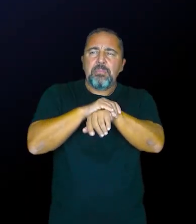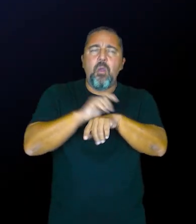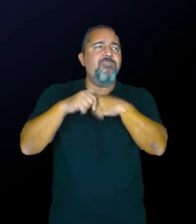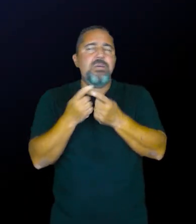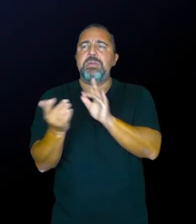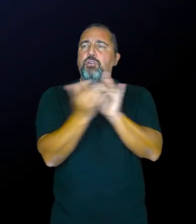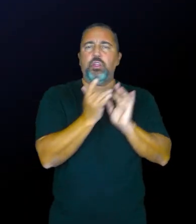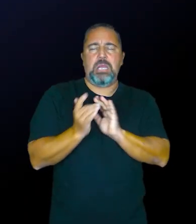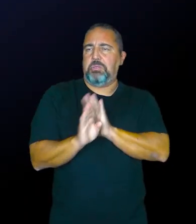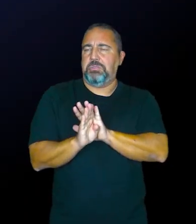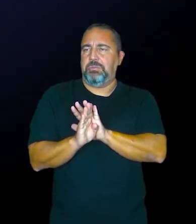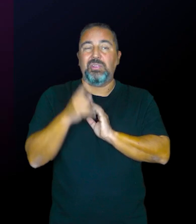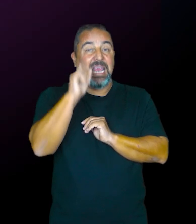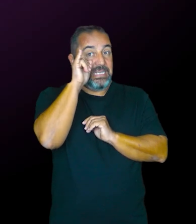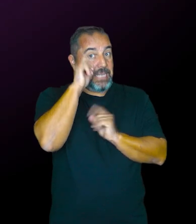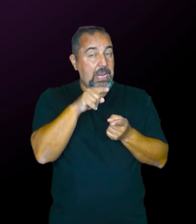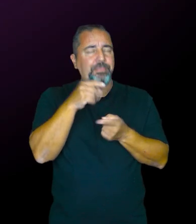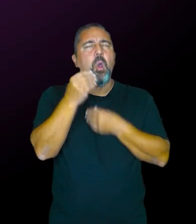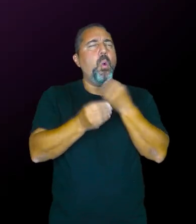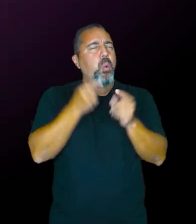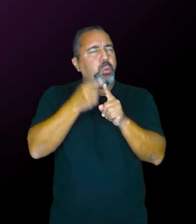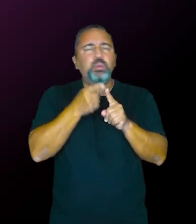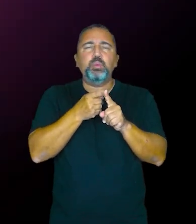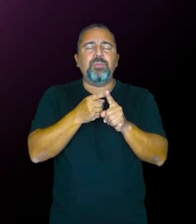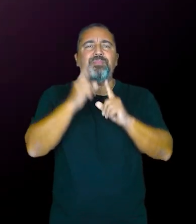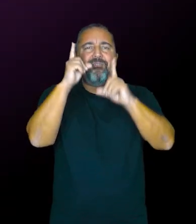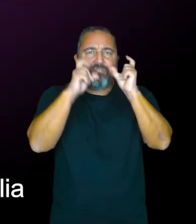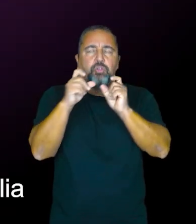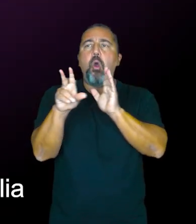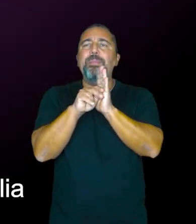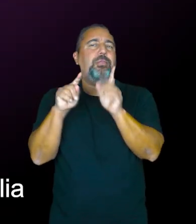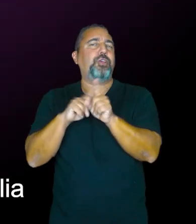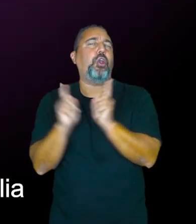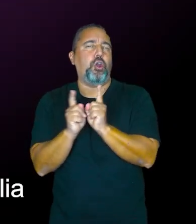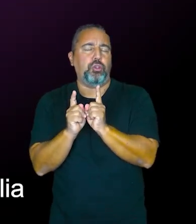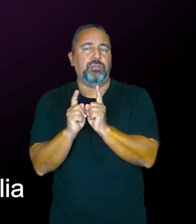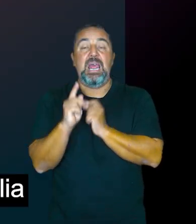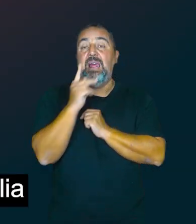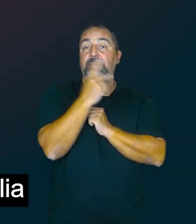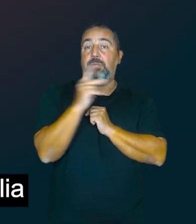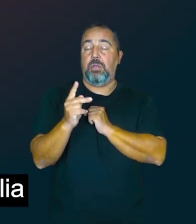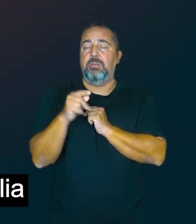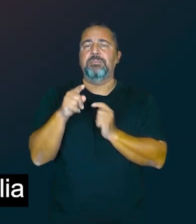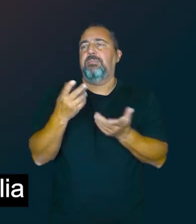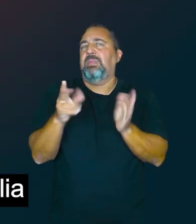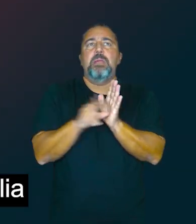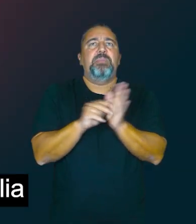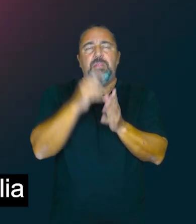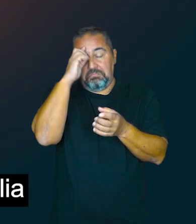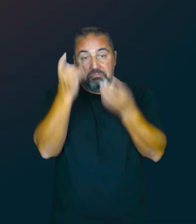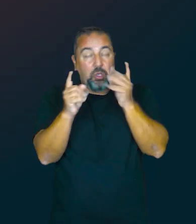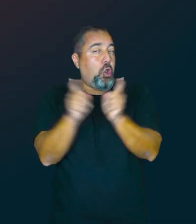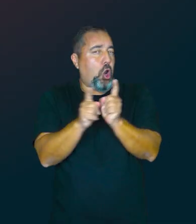egoteko. Instagram, oso erabilia, argazki eta bideo laburrekin. TikTok, bertan, gazteen artean